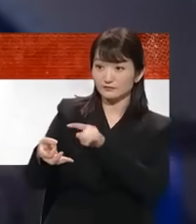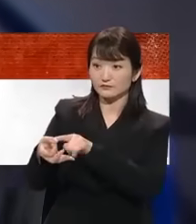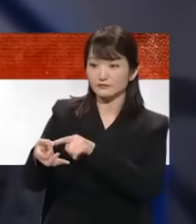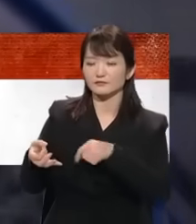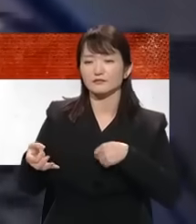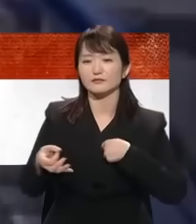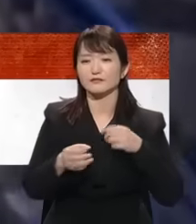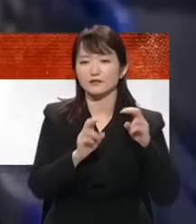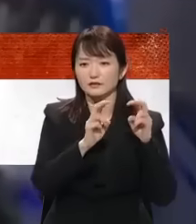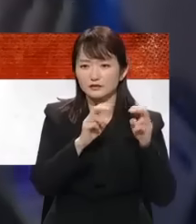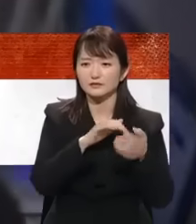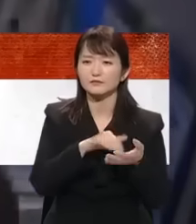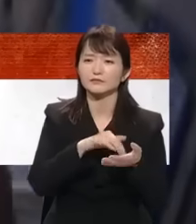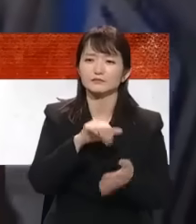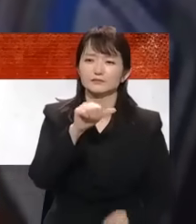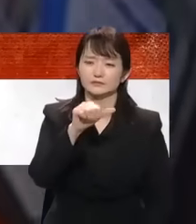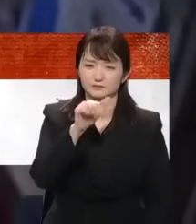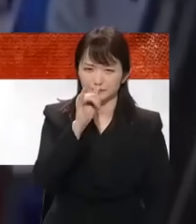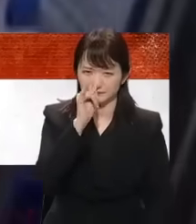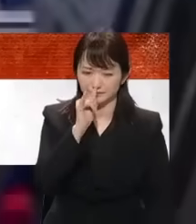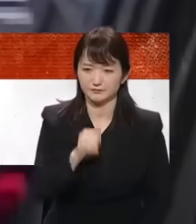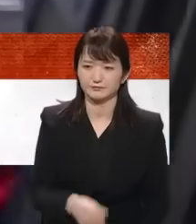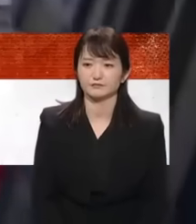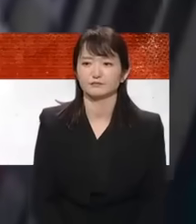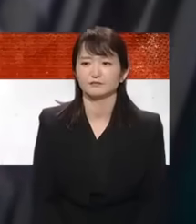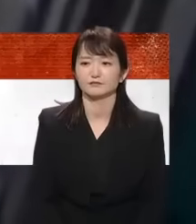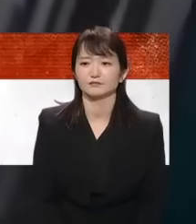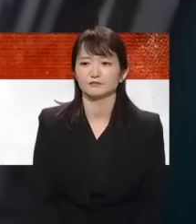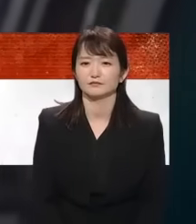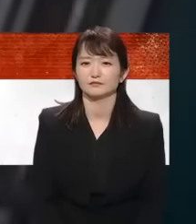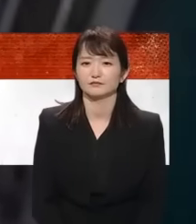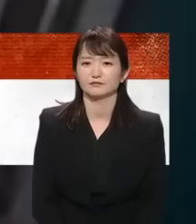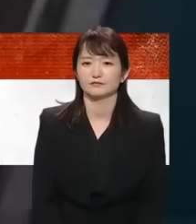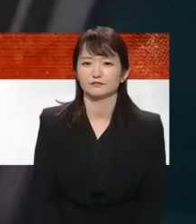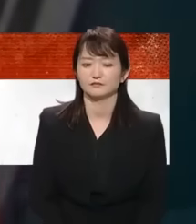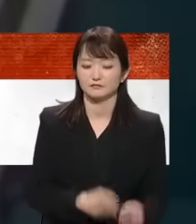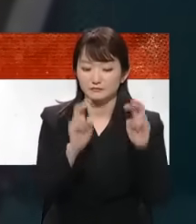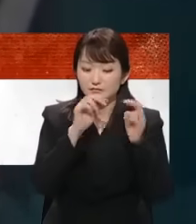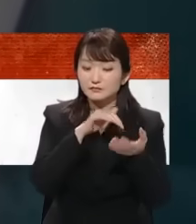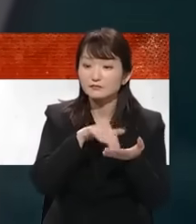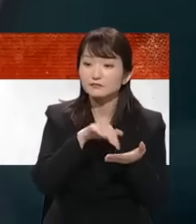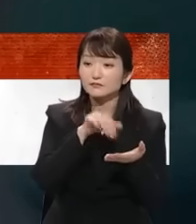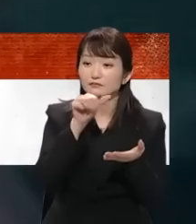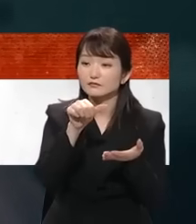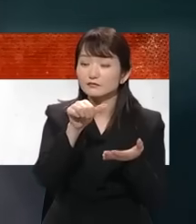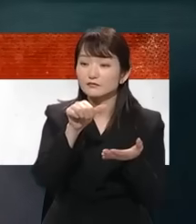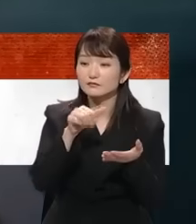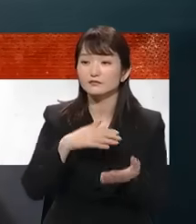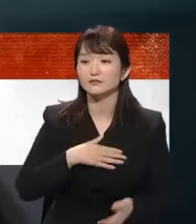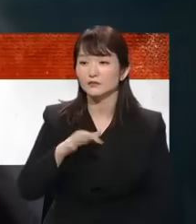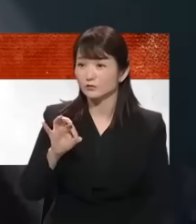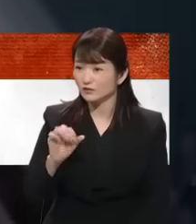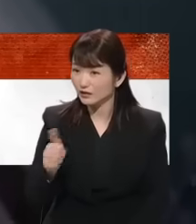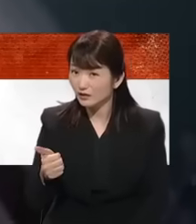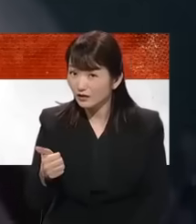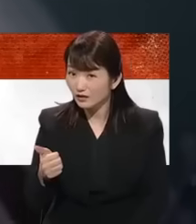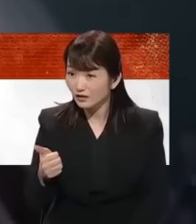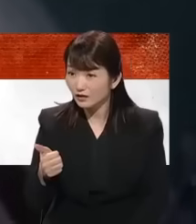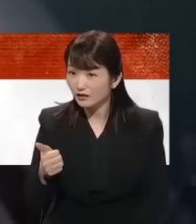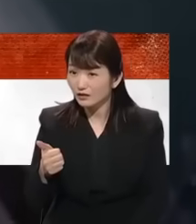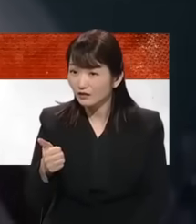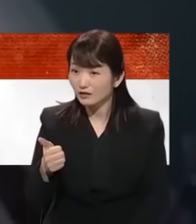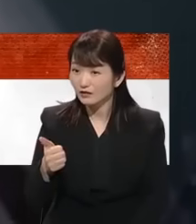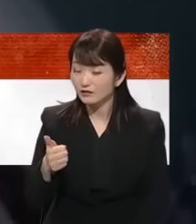자기가 사업체를 뭐 다섯 개 있대요 사업체가 다섯 개가 있는데 내가 뭐 돈이 없어서 이러냐 그러서 그